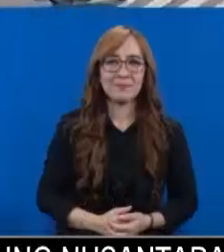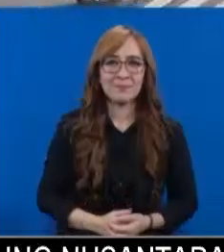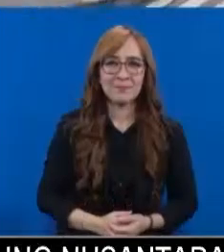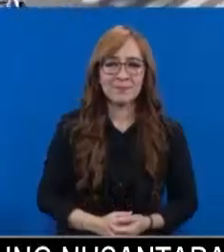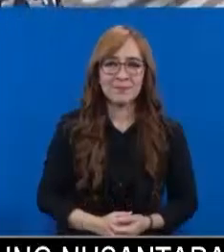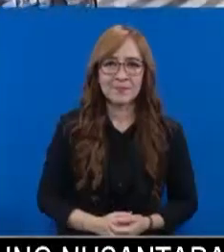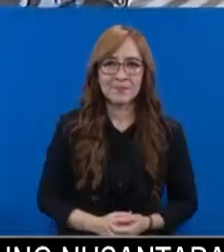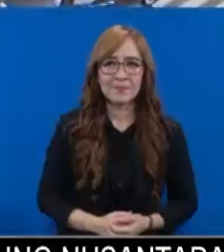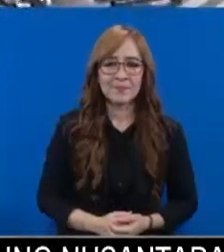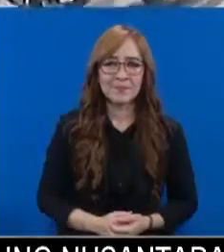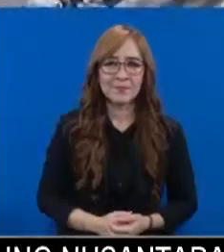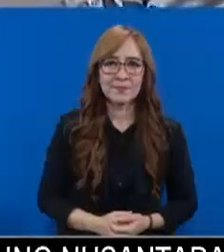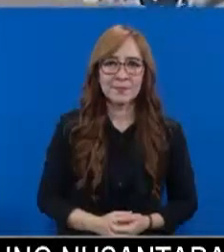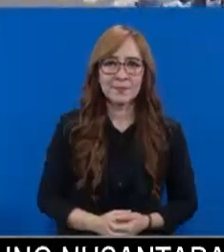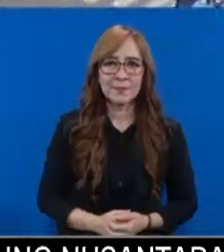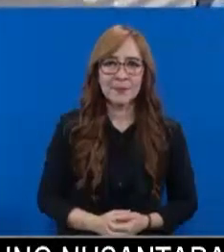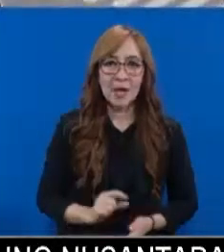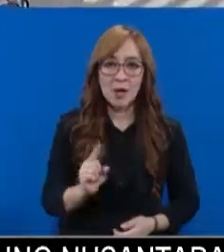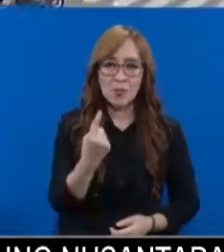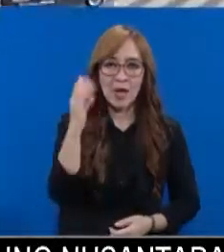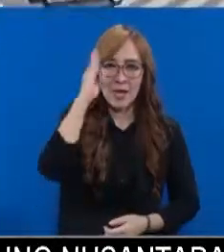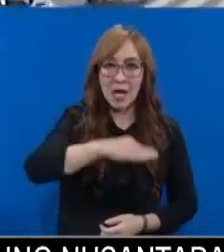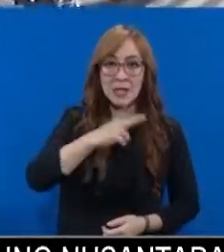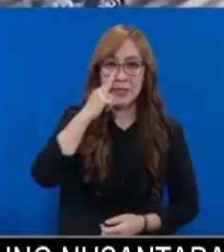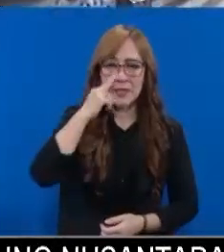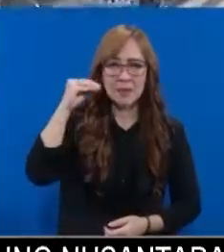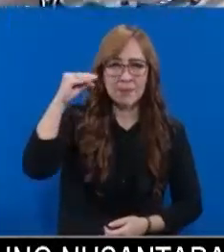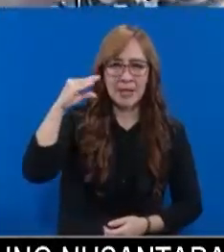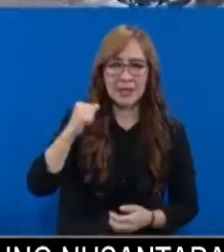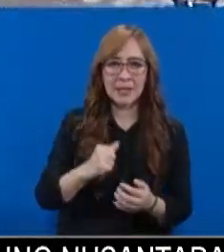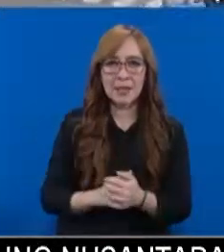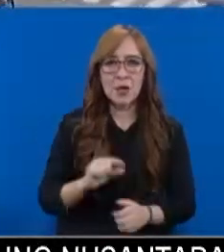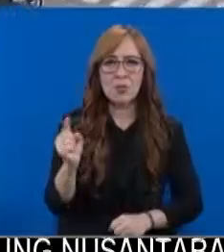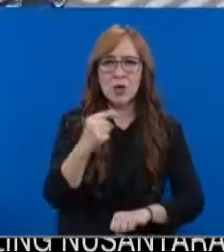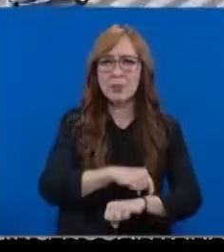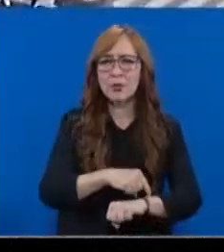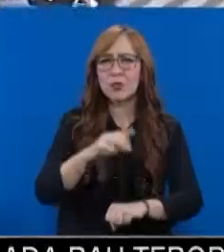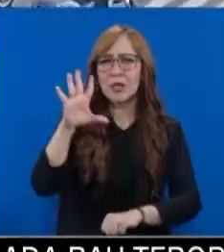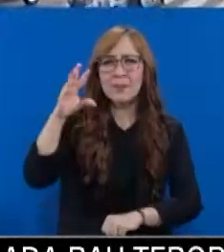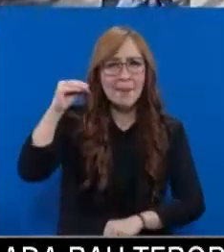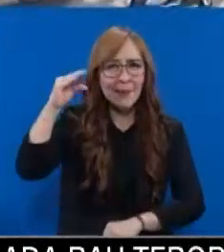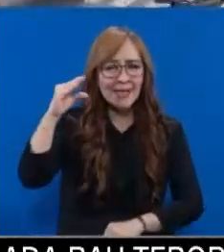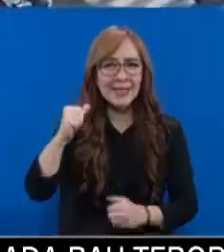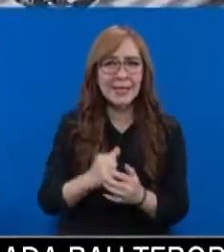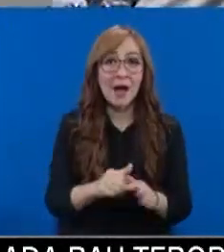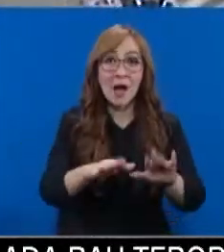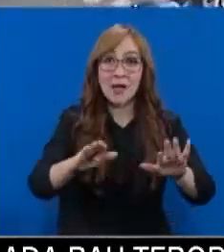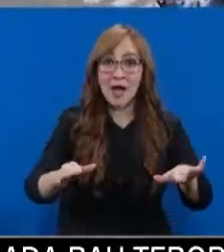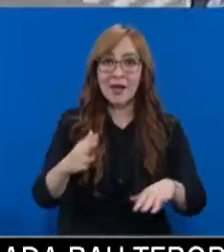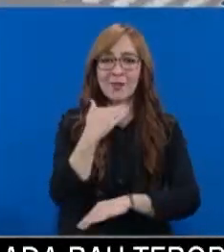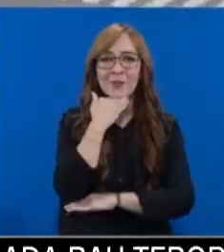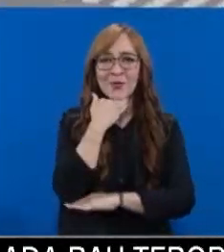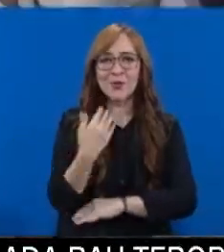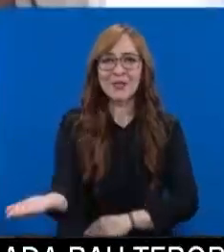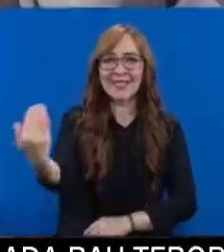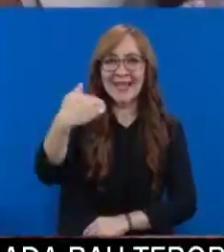sementara itu sejak Senin pagi pukul 5 ribuan siswa di kota Solo Jawa Tengah menunggu kedatangan presiden Joko Widodo dan presiden